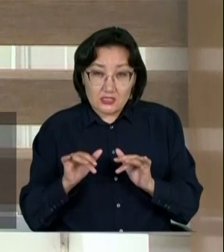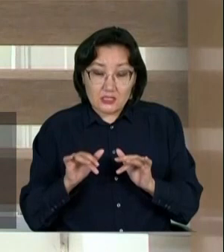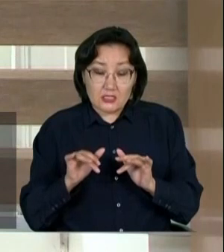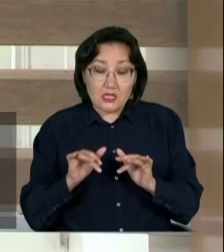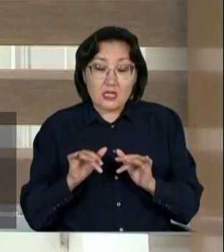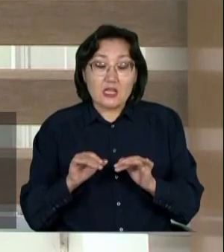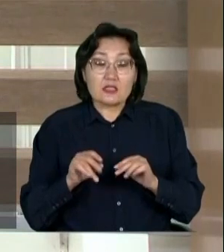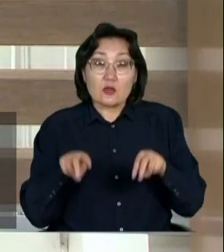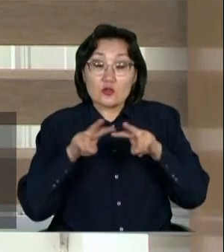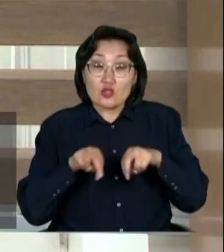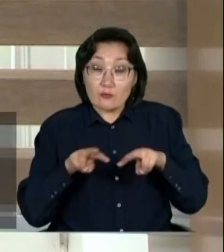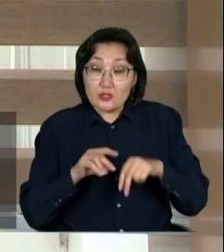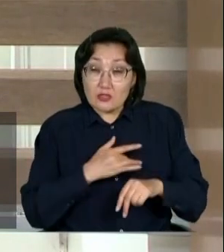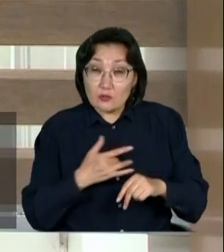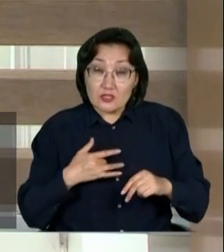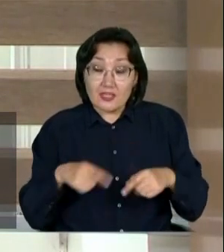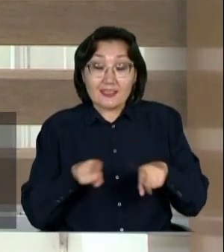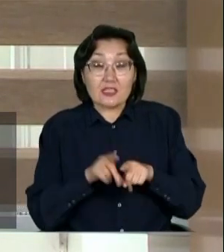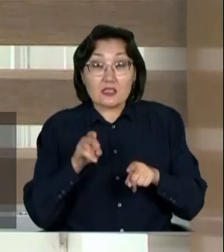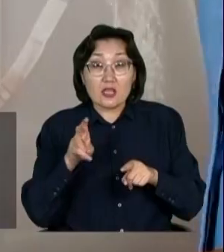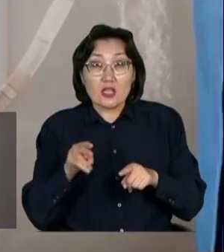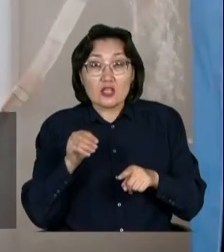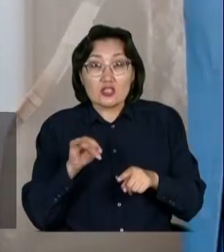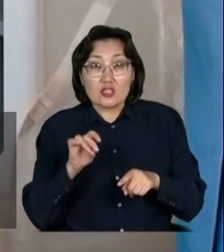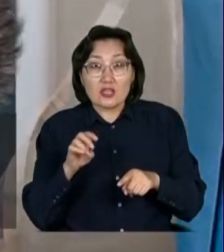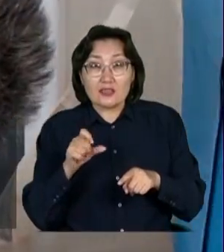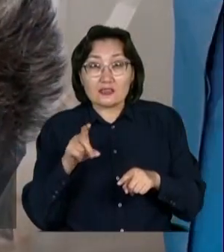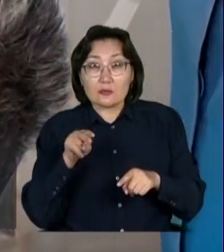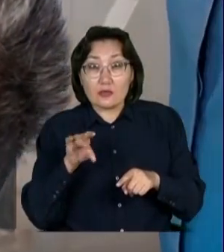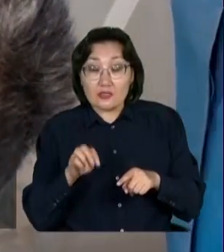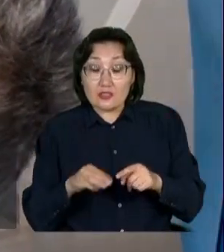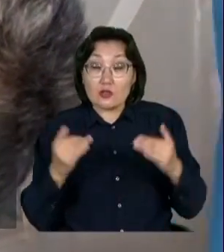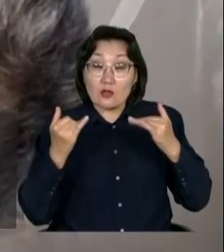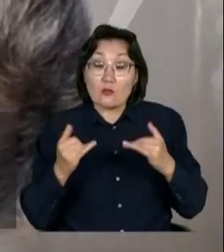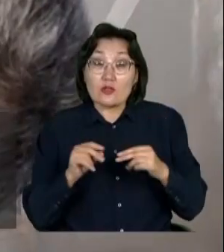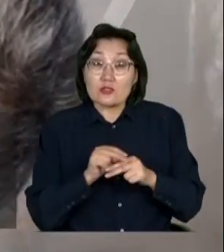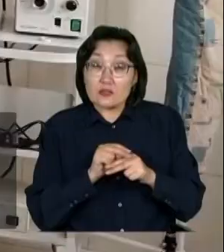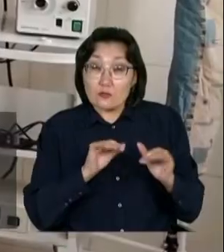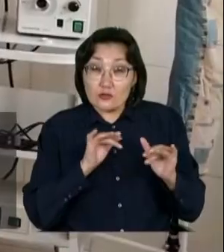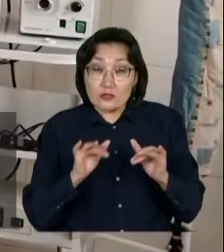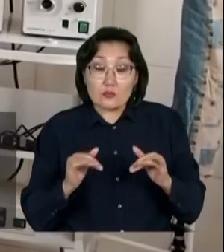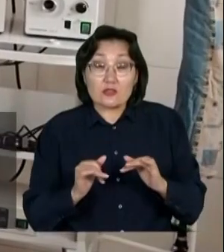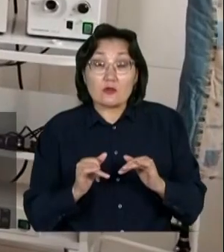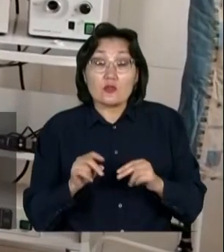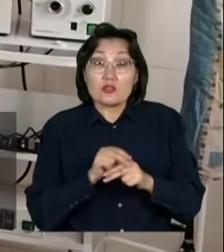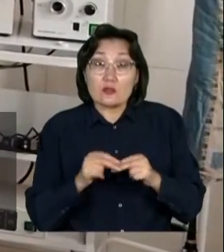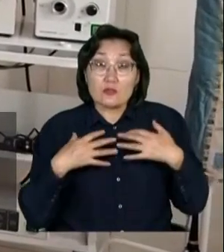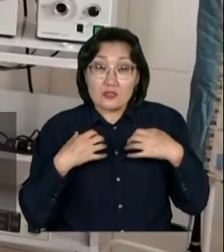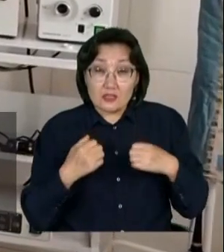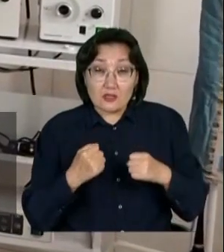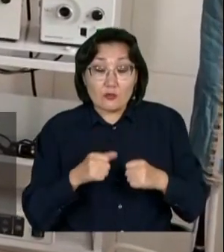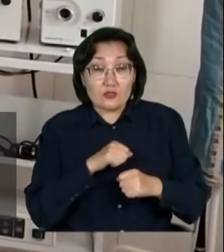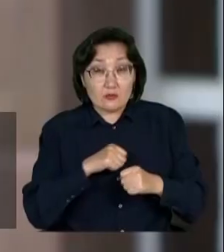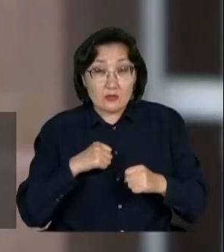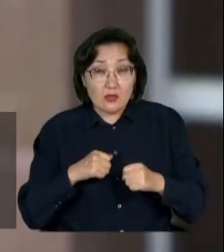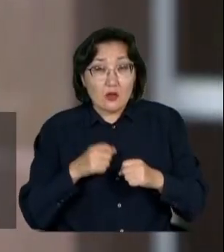новые методы диагностики туберкулеза, такие как GeneXpert. А современные методы лечения могут поставить на ноги пациентов даже при самых запущенных